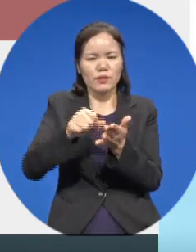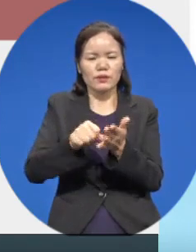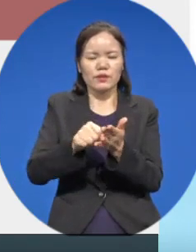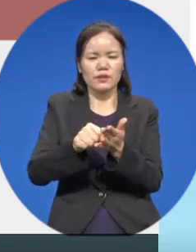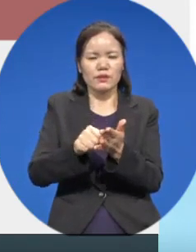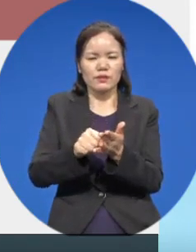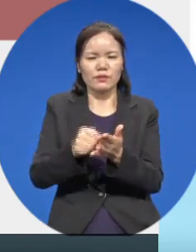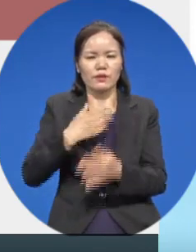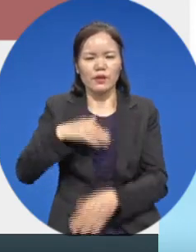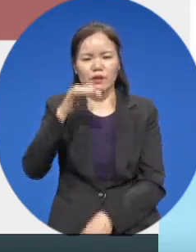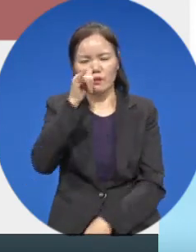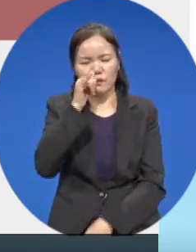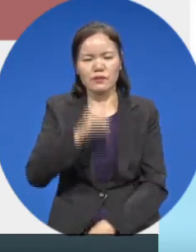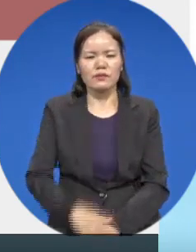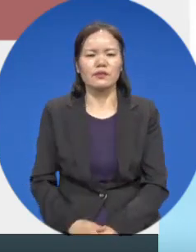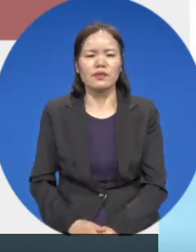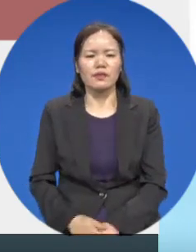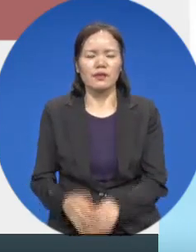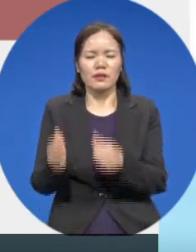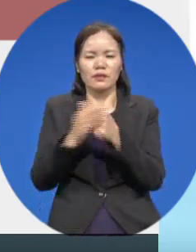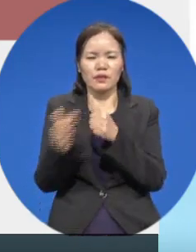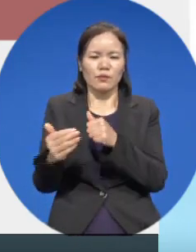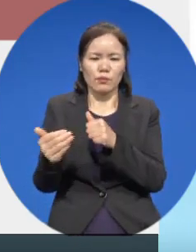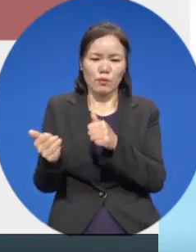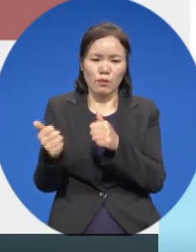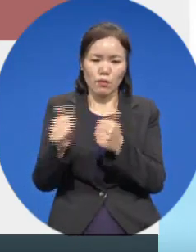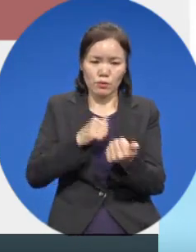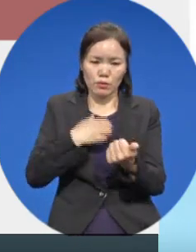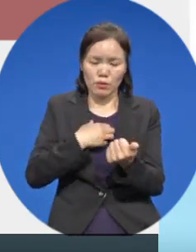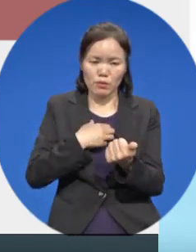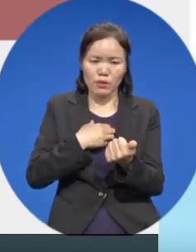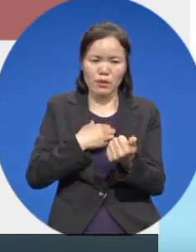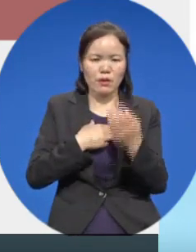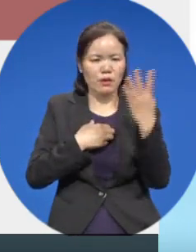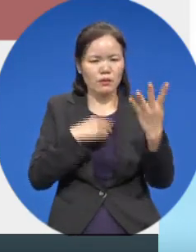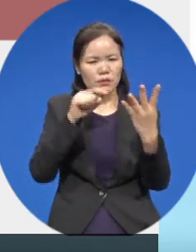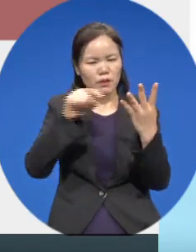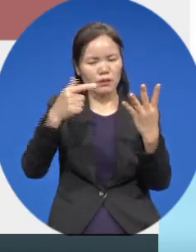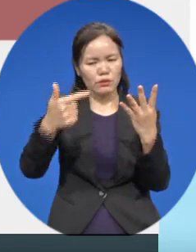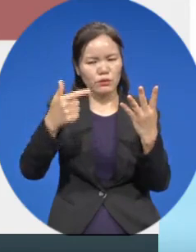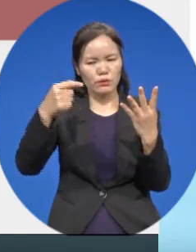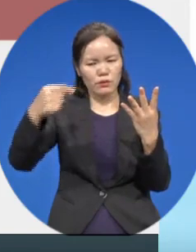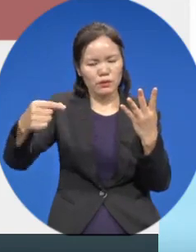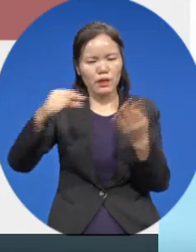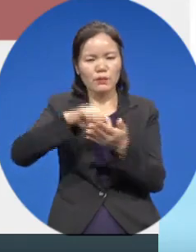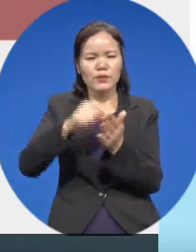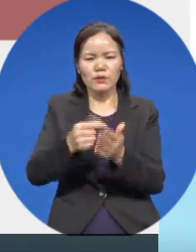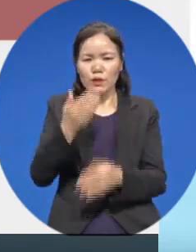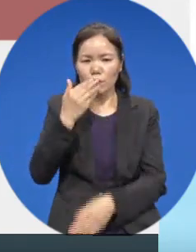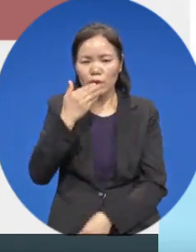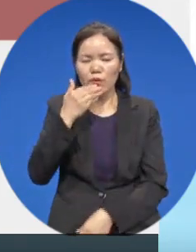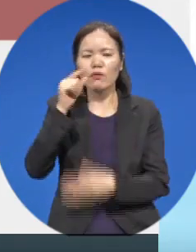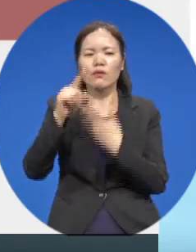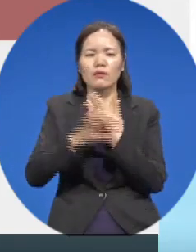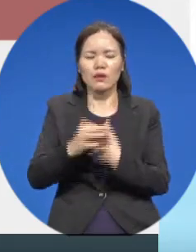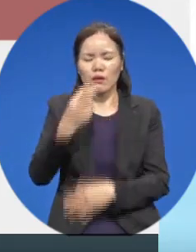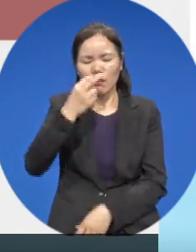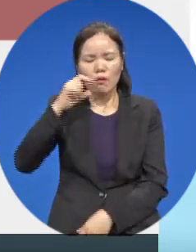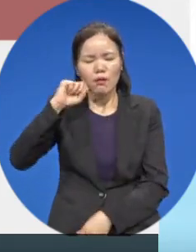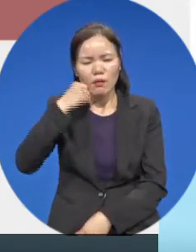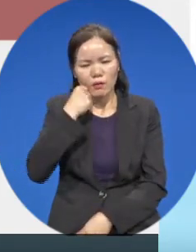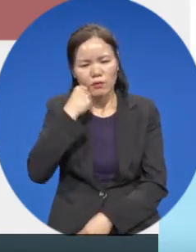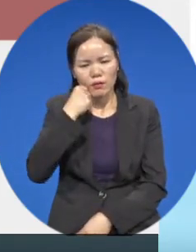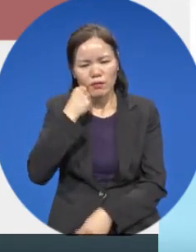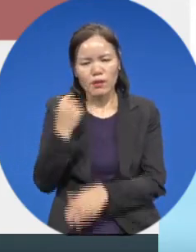그래서 이제 치사량 같은 경우는 성인 기준으로 해서 야사 내지 6g 정도를 만약에 그 섭취하게 된다면 호흡곤란으로